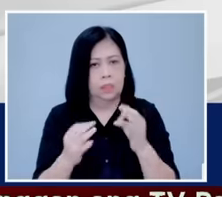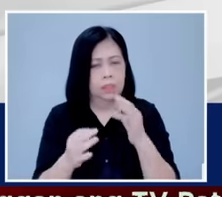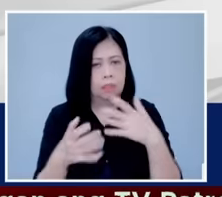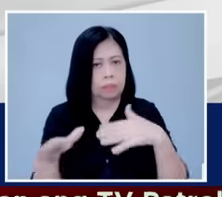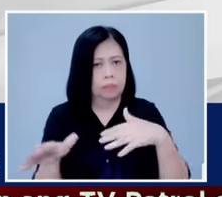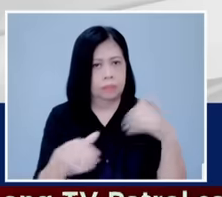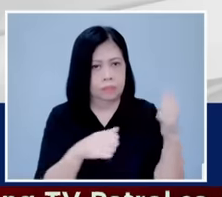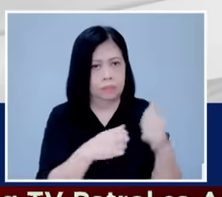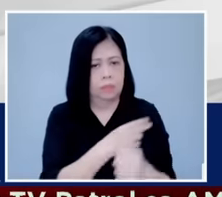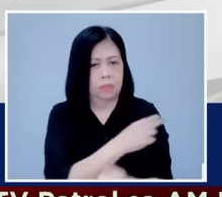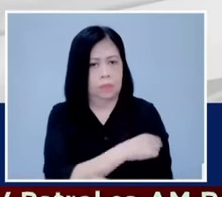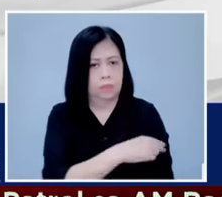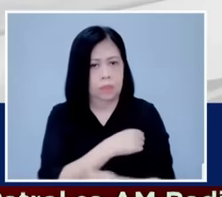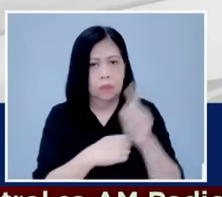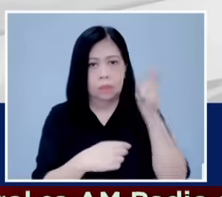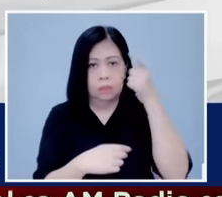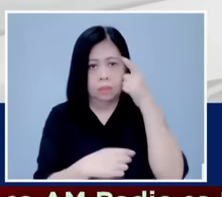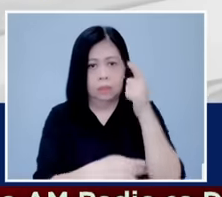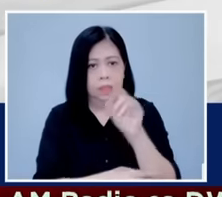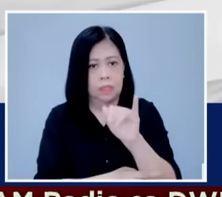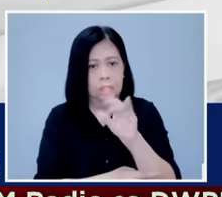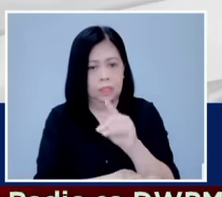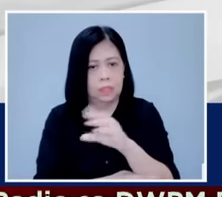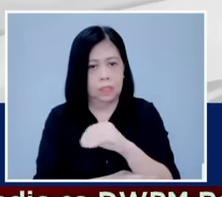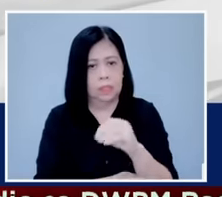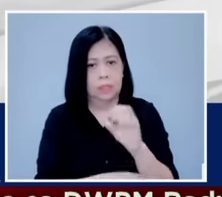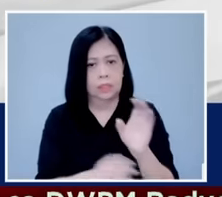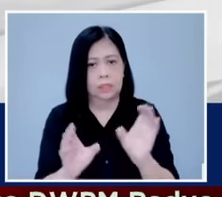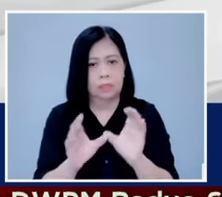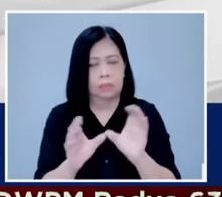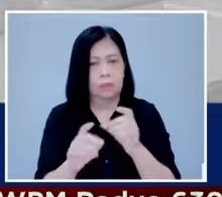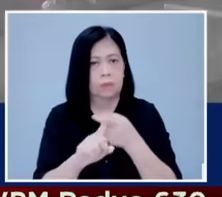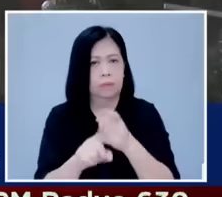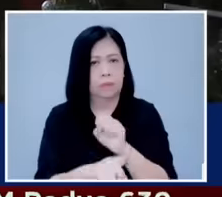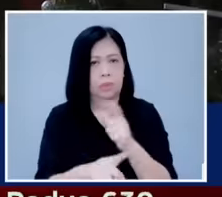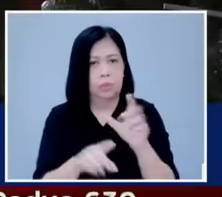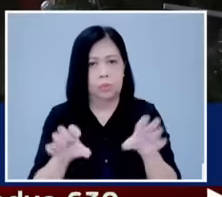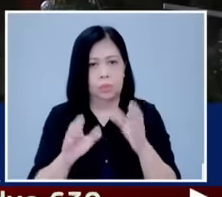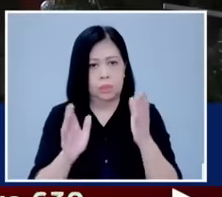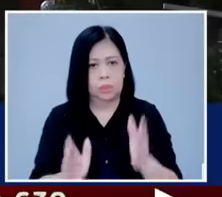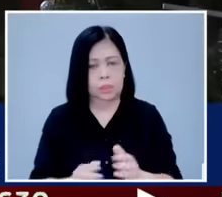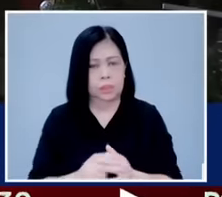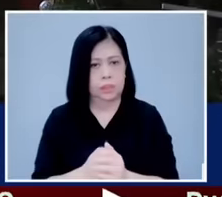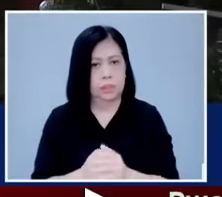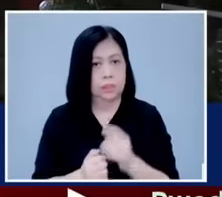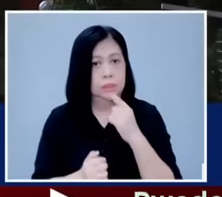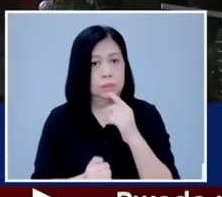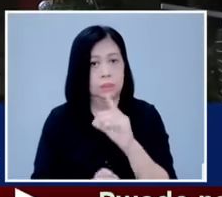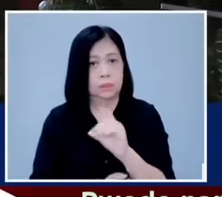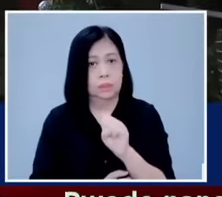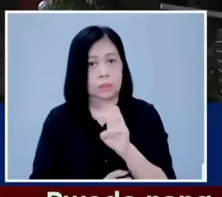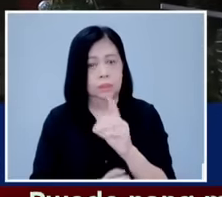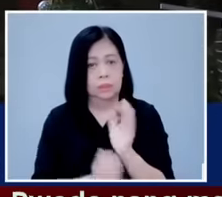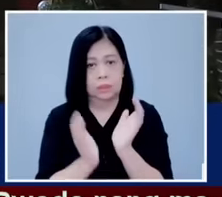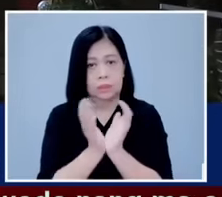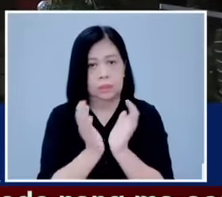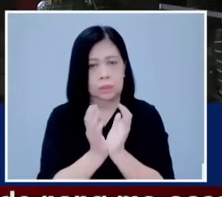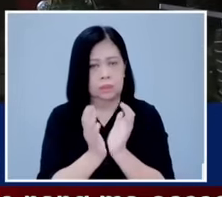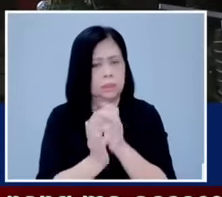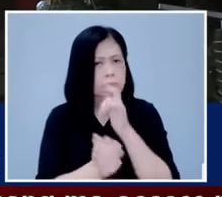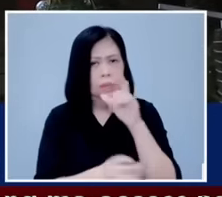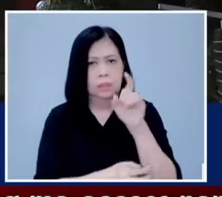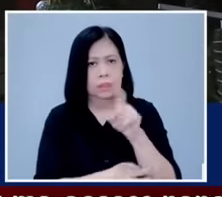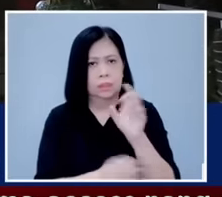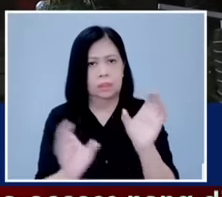pasyente, government ID at certification mula sa social worker. Ayon sa DSWD, hindi na kailangan